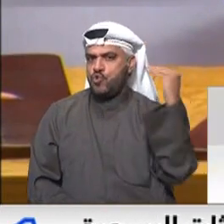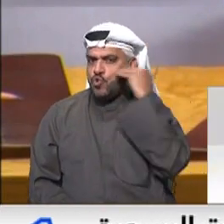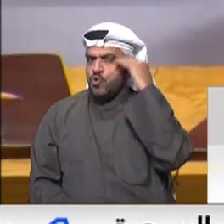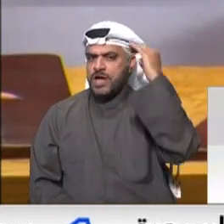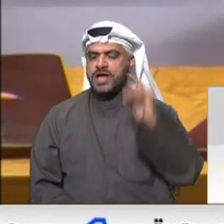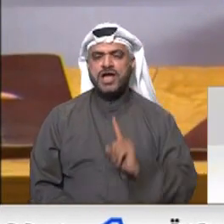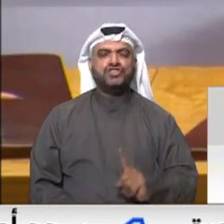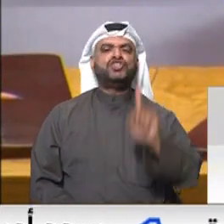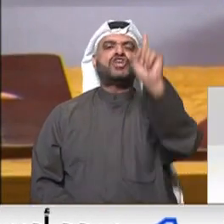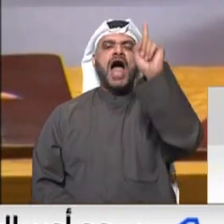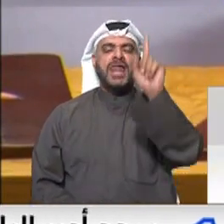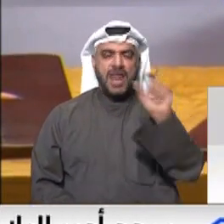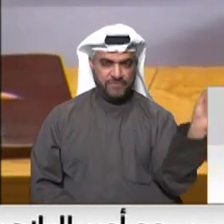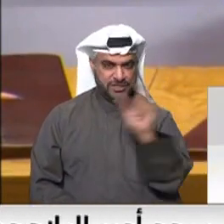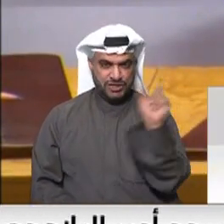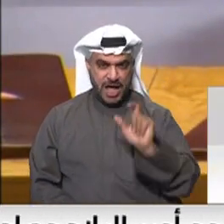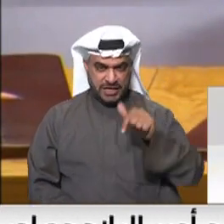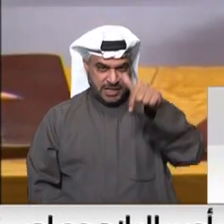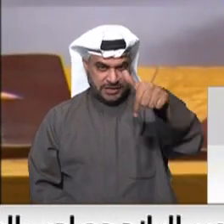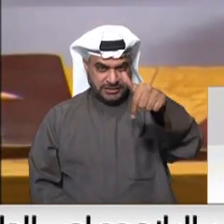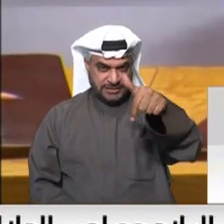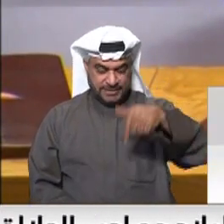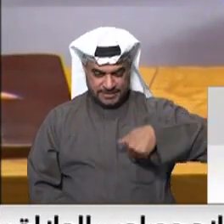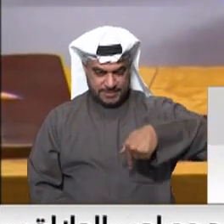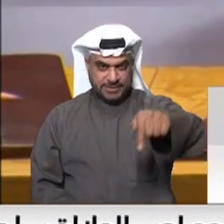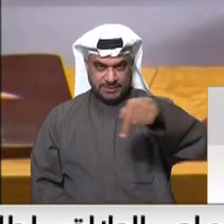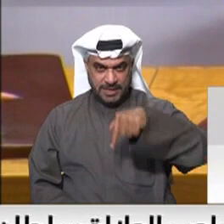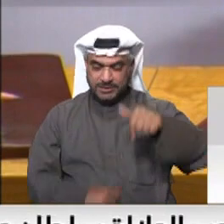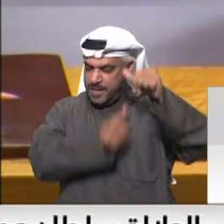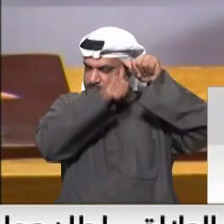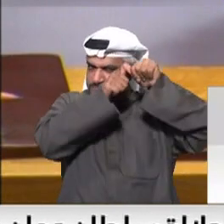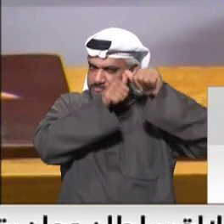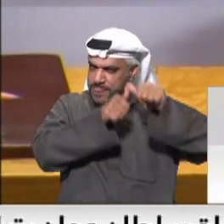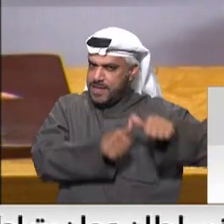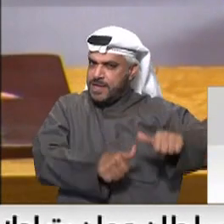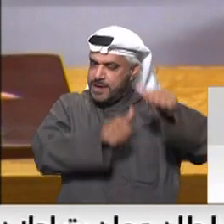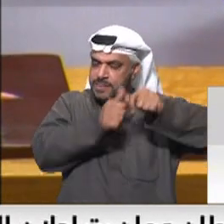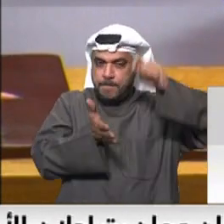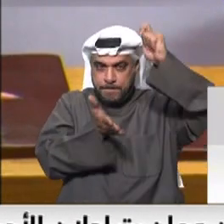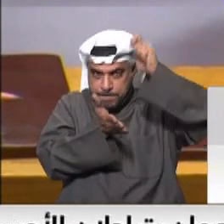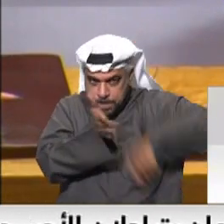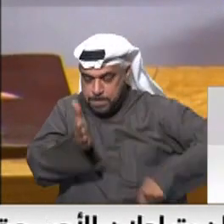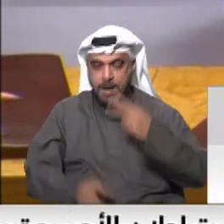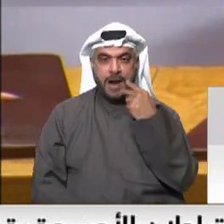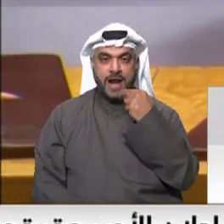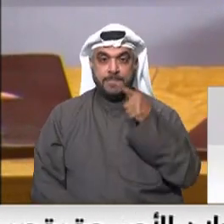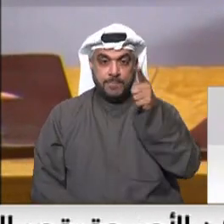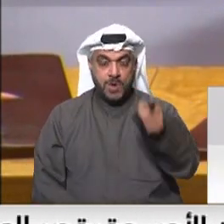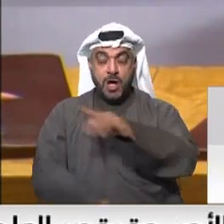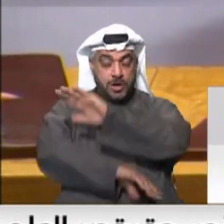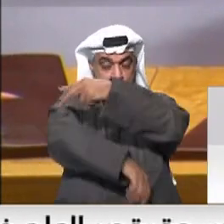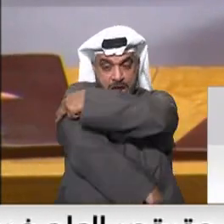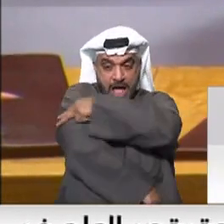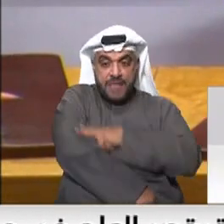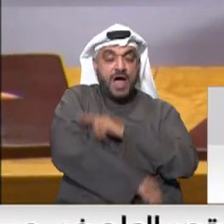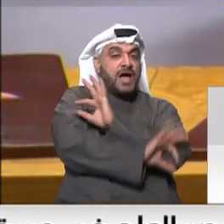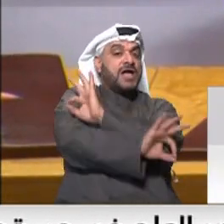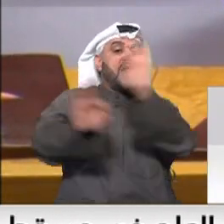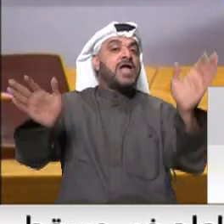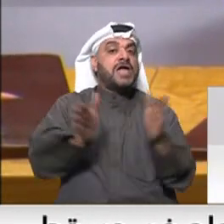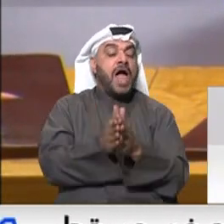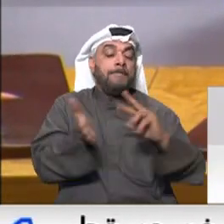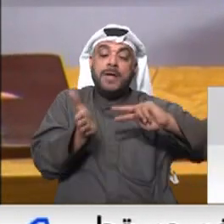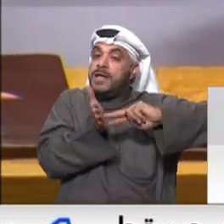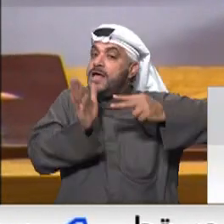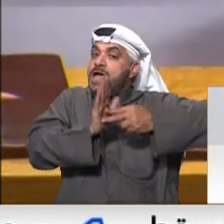يونيو القادم في الذكرى الخامسه لاعتماد هذا القرار ومع كافه اعضاء مجلس الامن لنرى